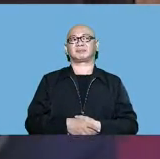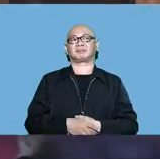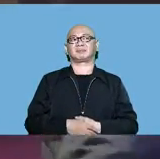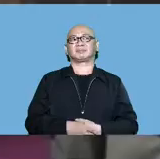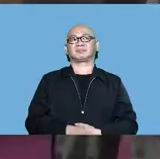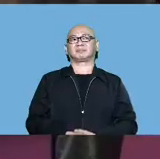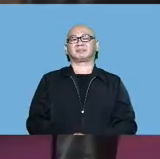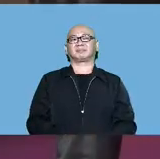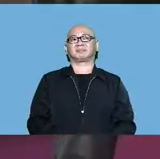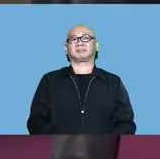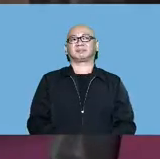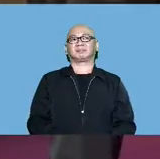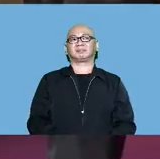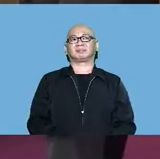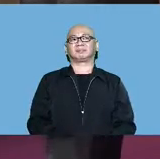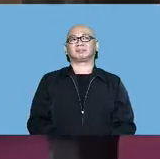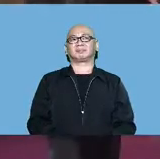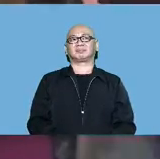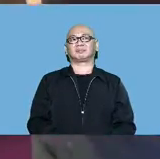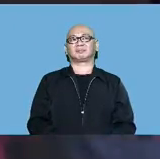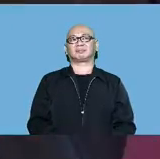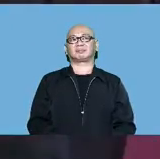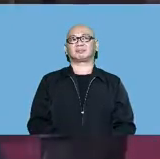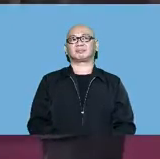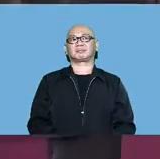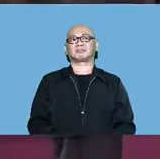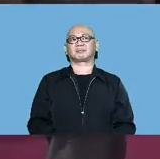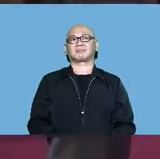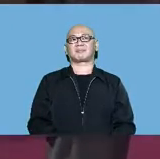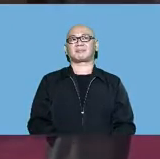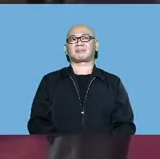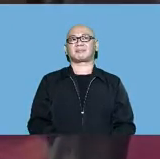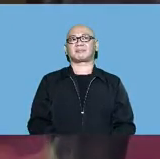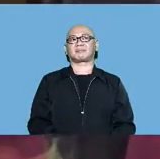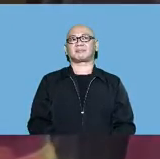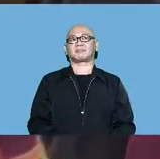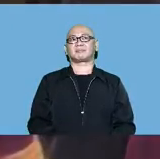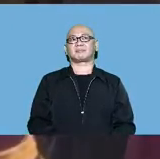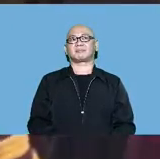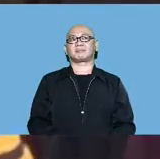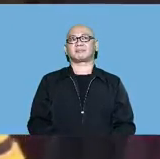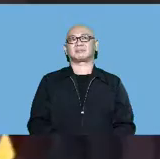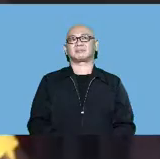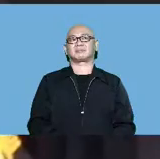Pengalungan samir selanjutnya kepada Profesor Dr. Dr. Mahalul Azam MKes.